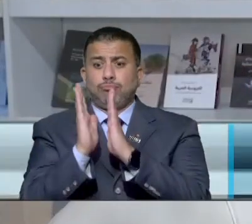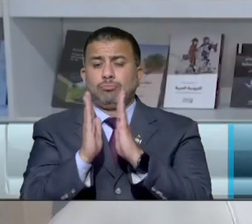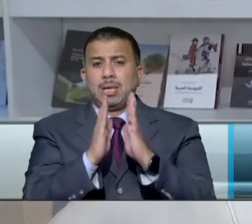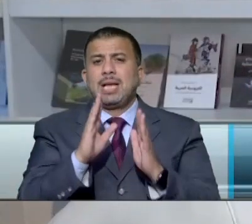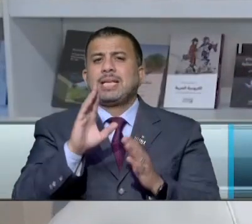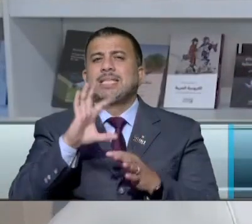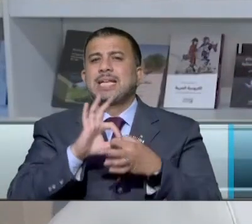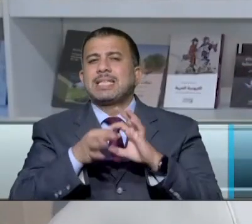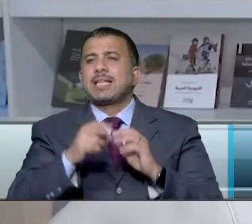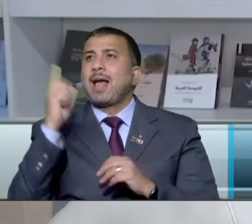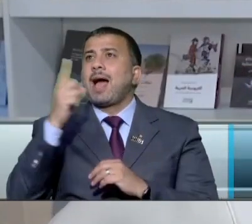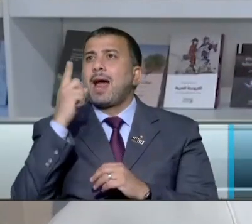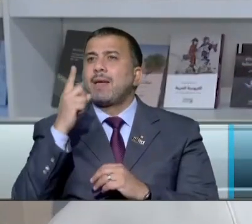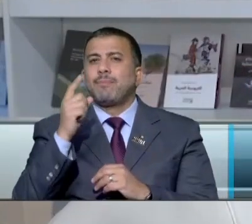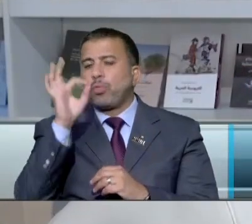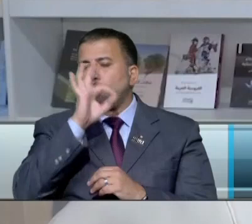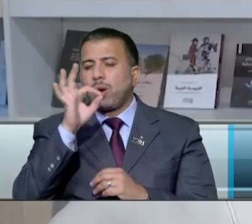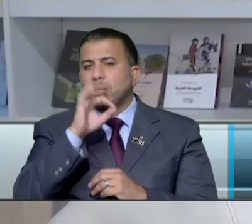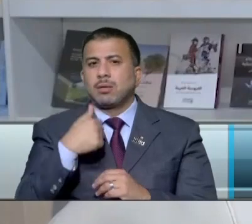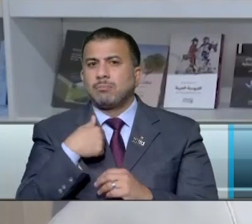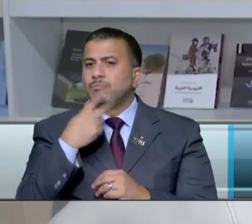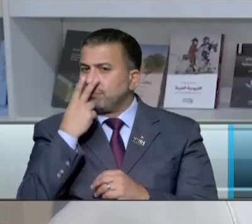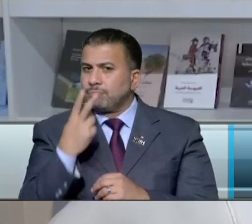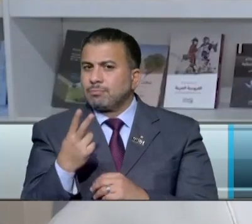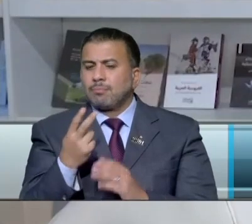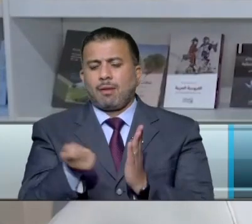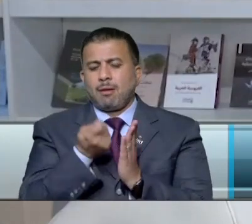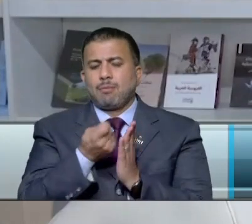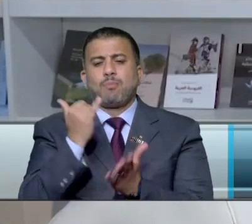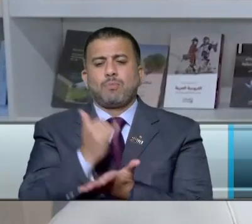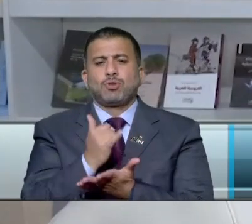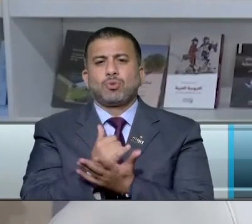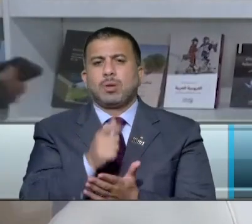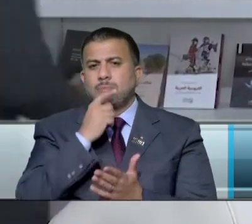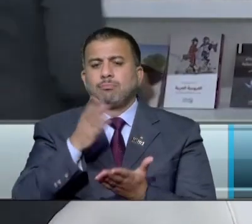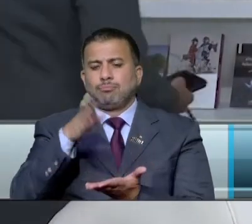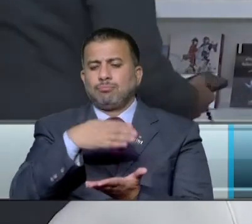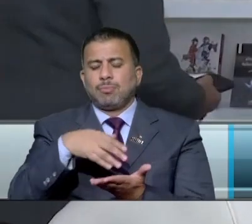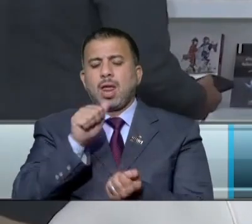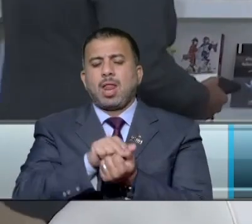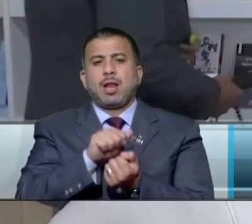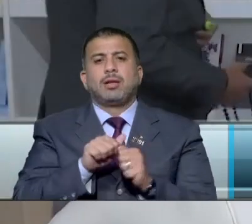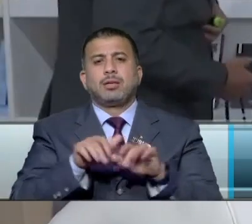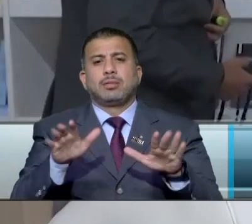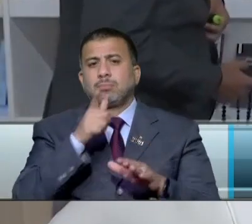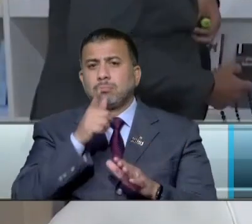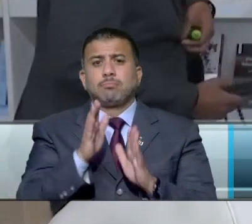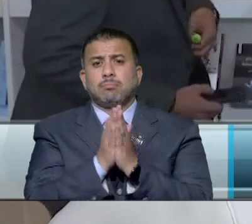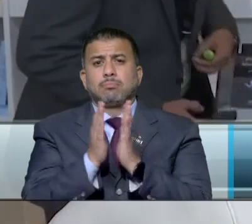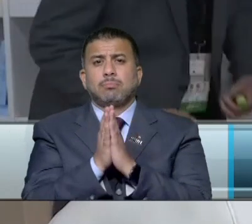سلسلة عالم التراث التي أشرف بإدارة تحريرها والمسؤول عن وضع خطتها للنشر، وقد أصدرنا